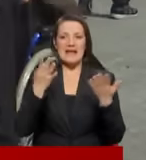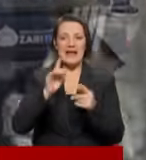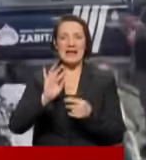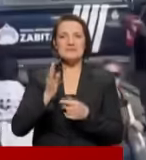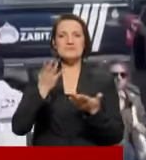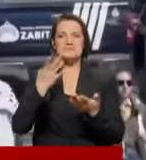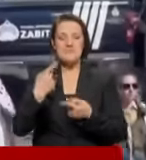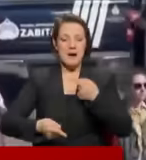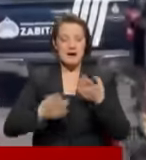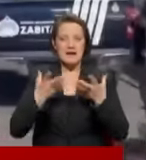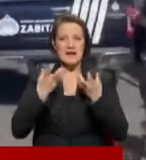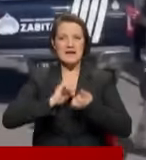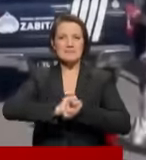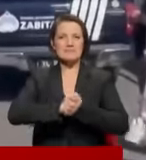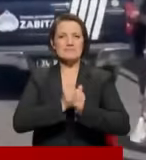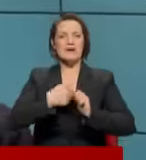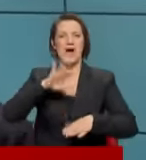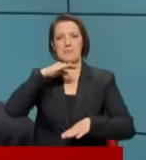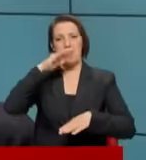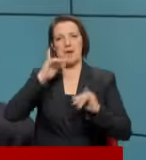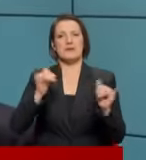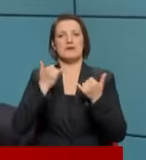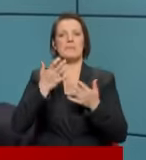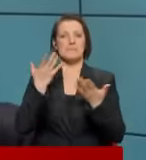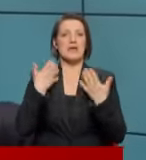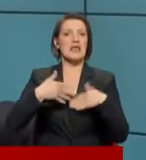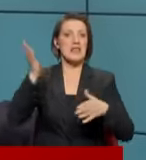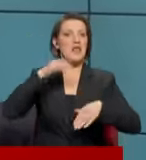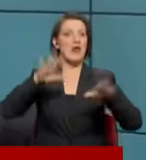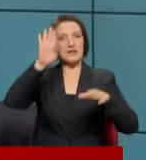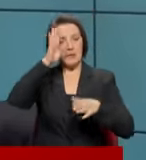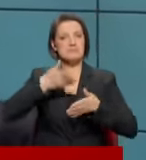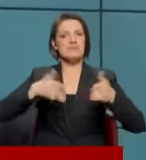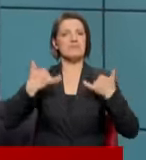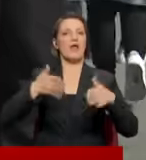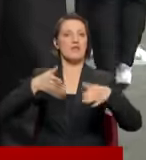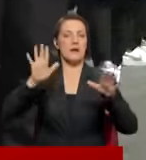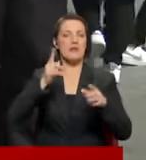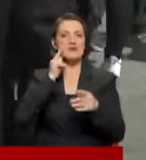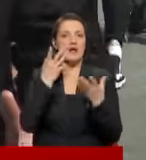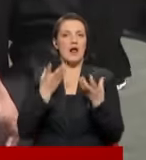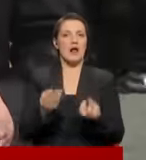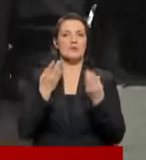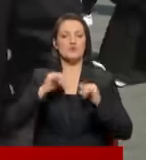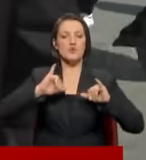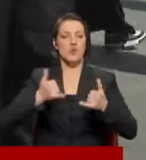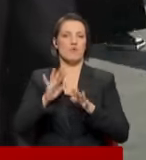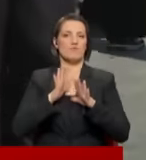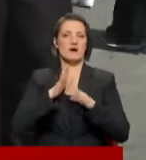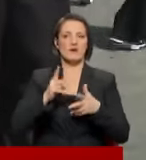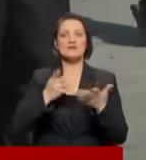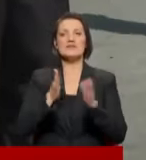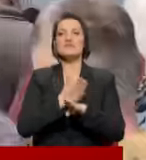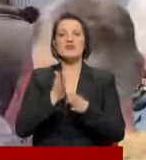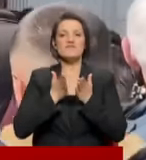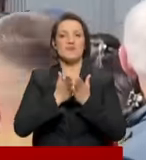yere düşmüyor yani. Herkes bayramını kutluyor. Bayağı giden oldu ama bir o kadar da kaldı yani İstanbul'da. Çok yoğunluk vardı yani. Üçüncü